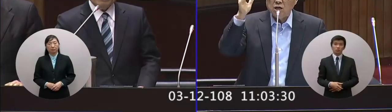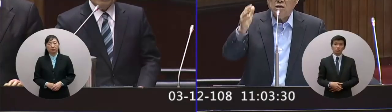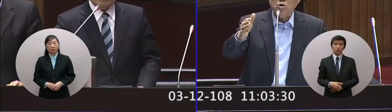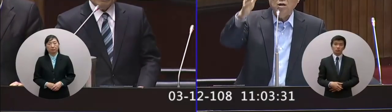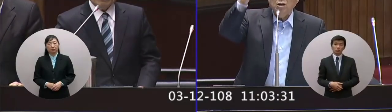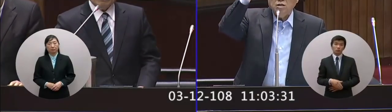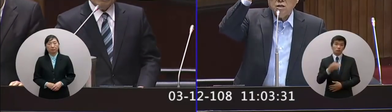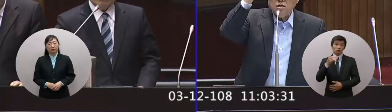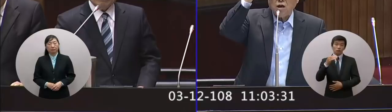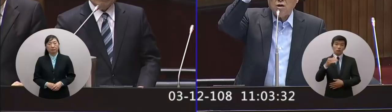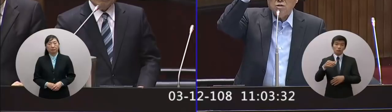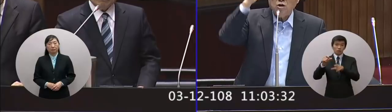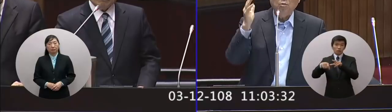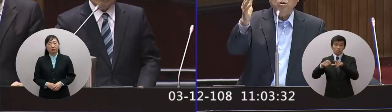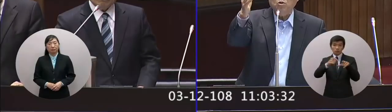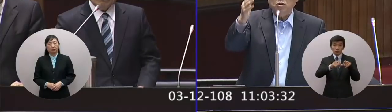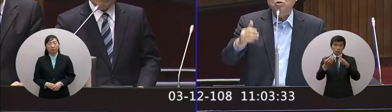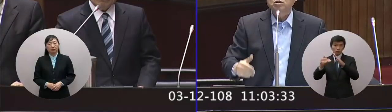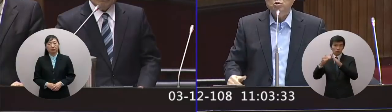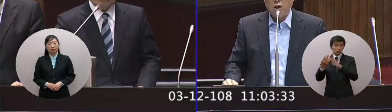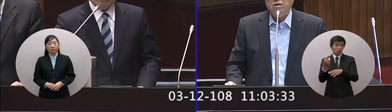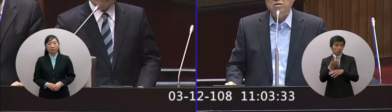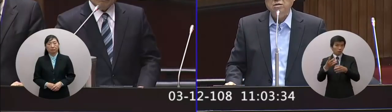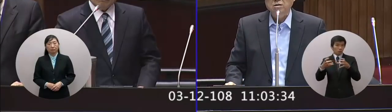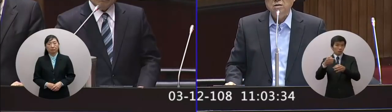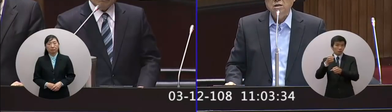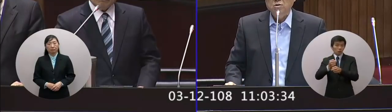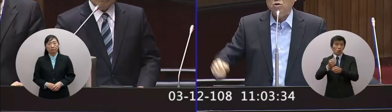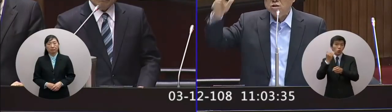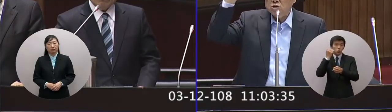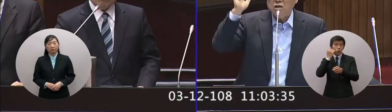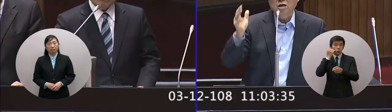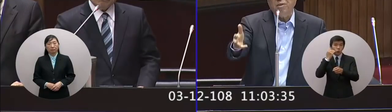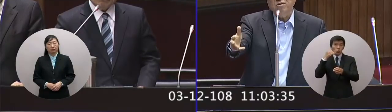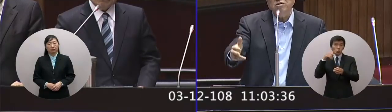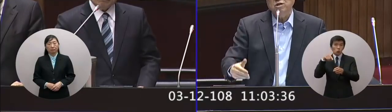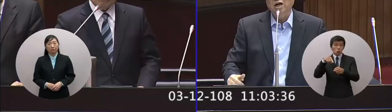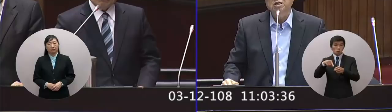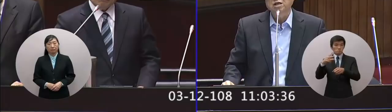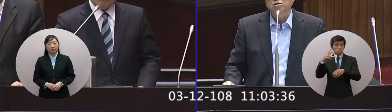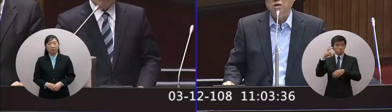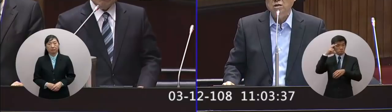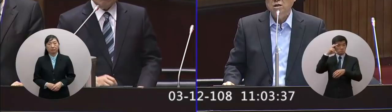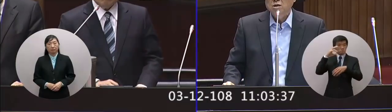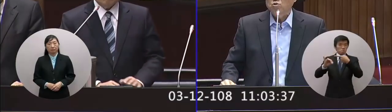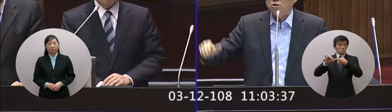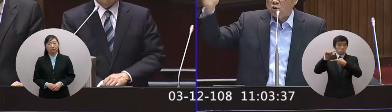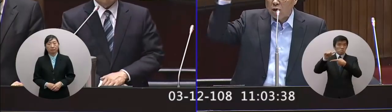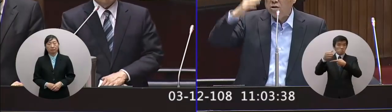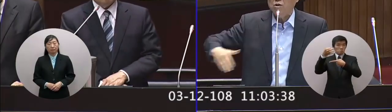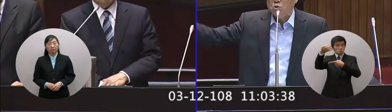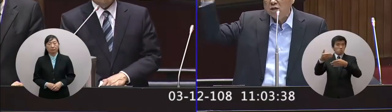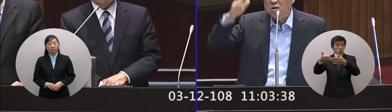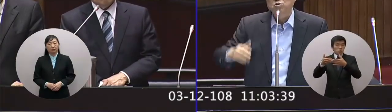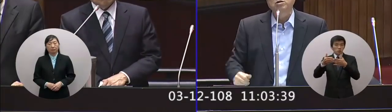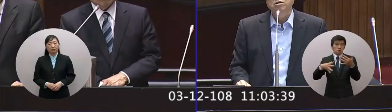而产学合作依照教育部的计算，如果就是要扣5%的加值营业税，对